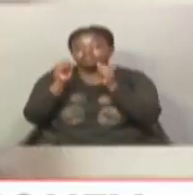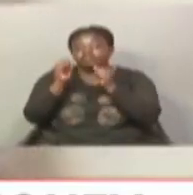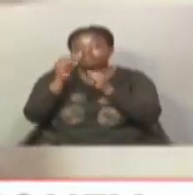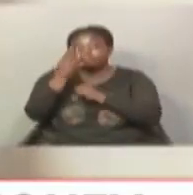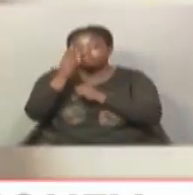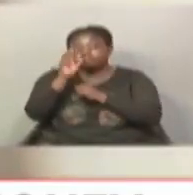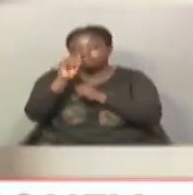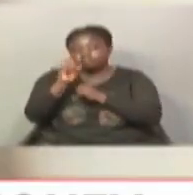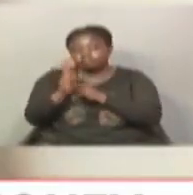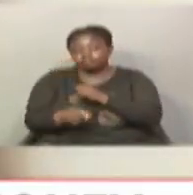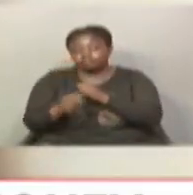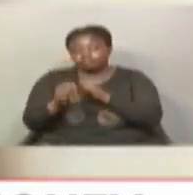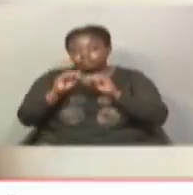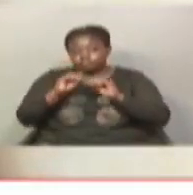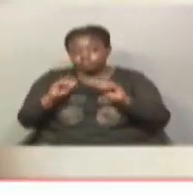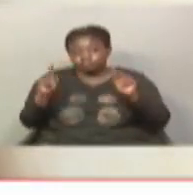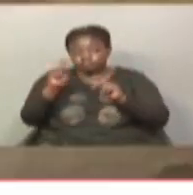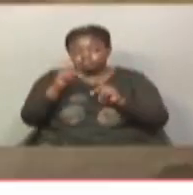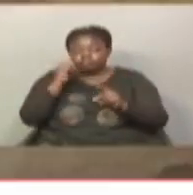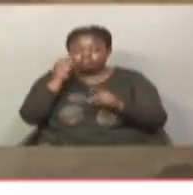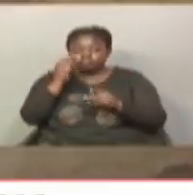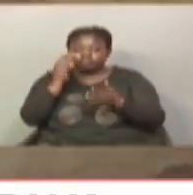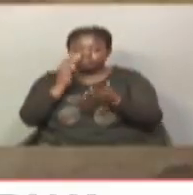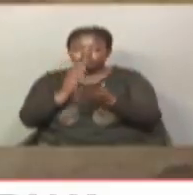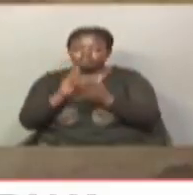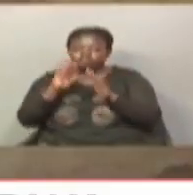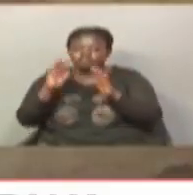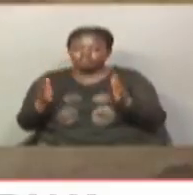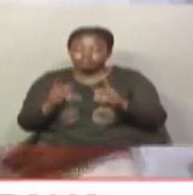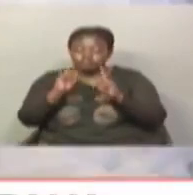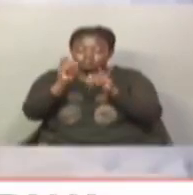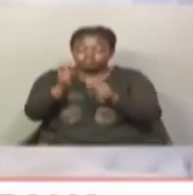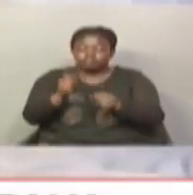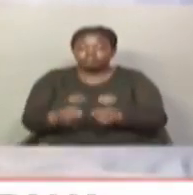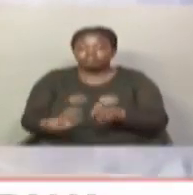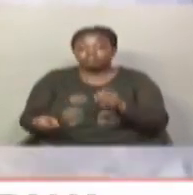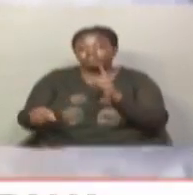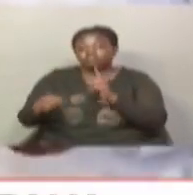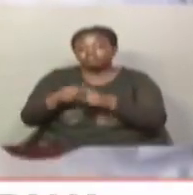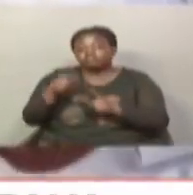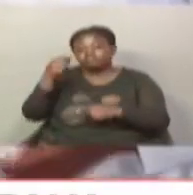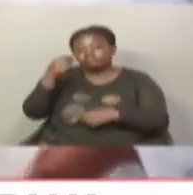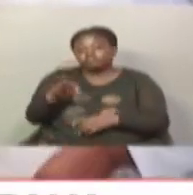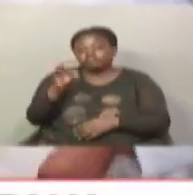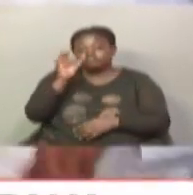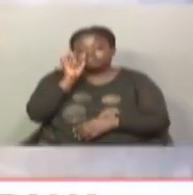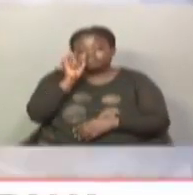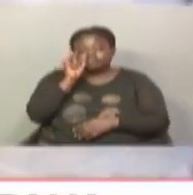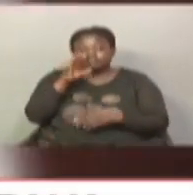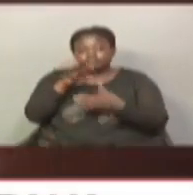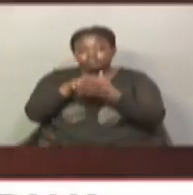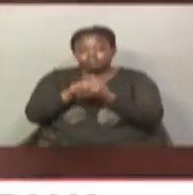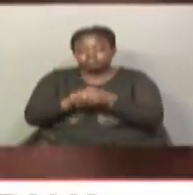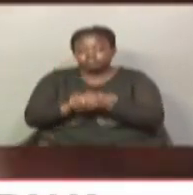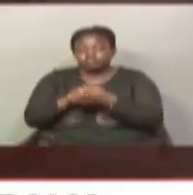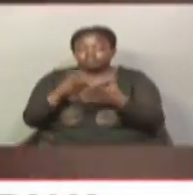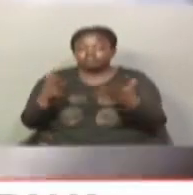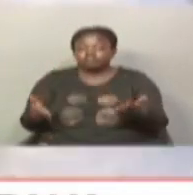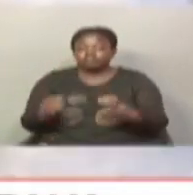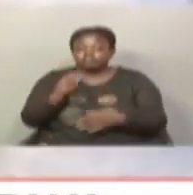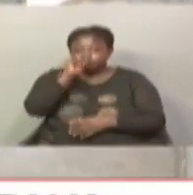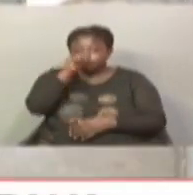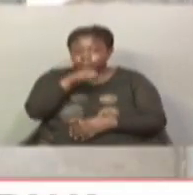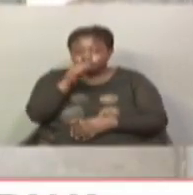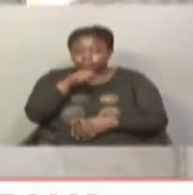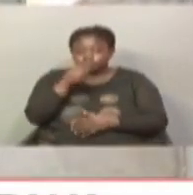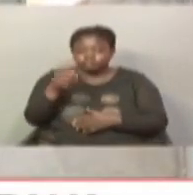nga bakugu baakusomesa banaagwetabamu ku nnima n'engeri ey'okwongera omutindo ku mmwanyi, obutunda, okulunda embizi,